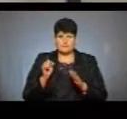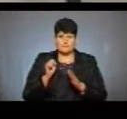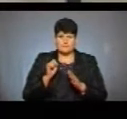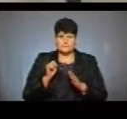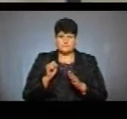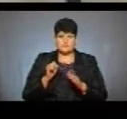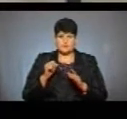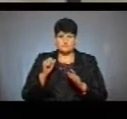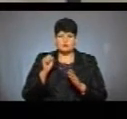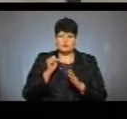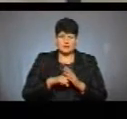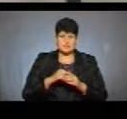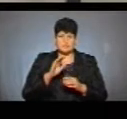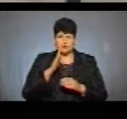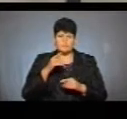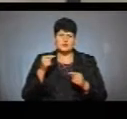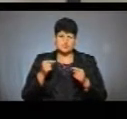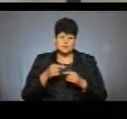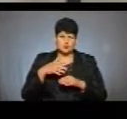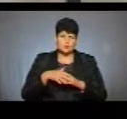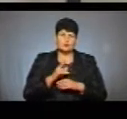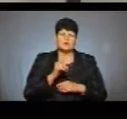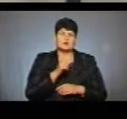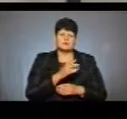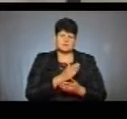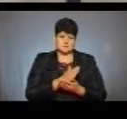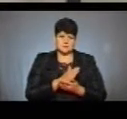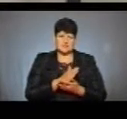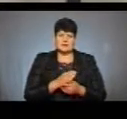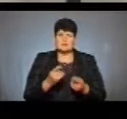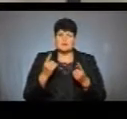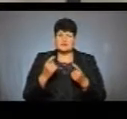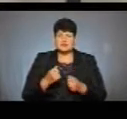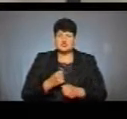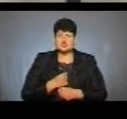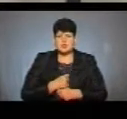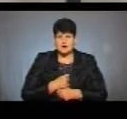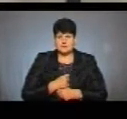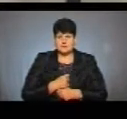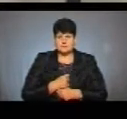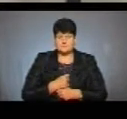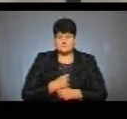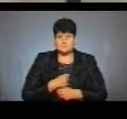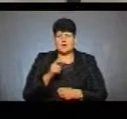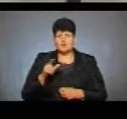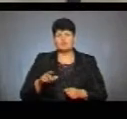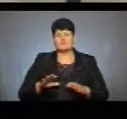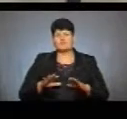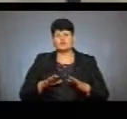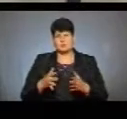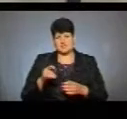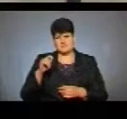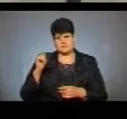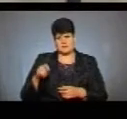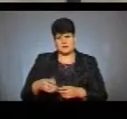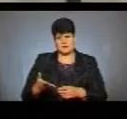так? Ми чітко розуміємо, хто там знаходиться. І, на превеликий жаль, люди втомилися від війни,